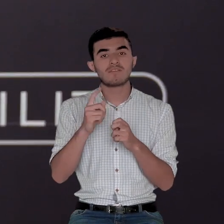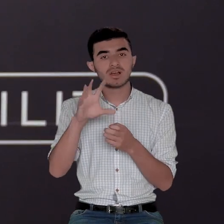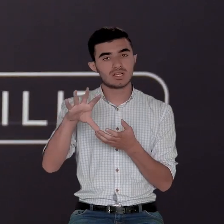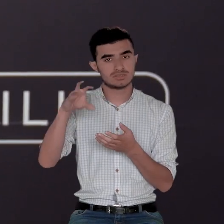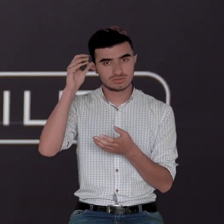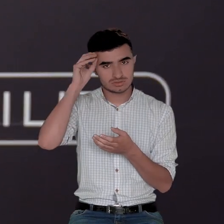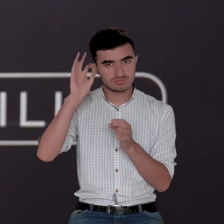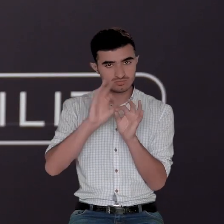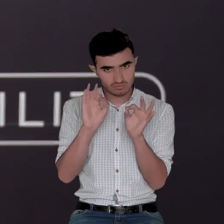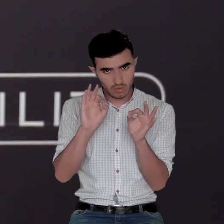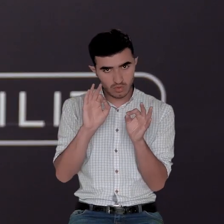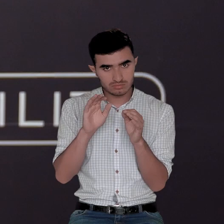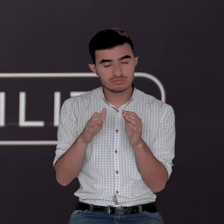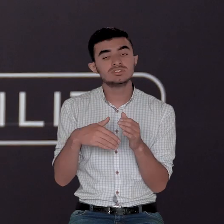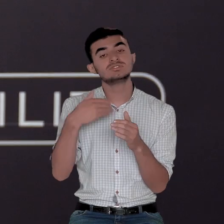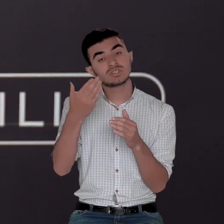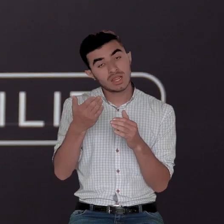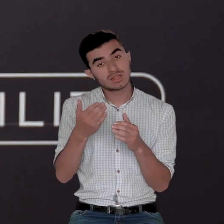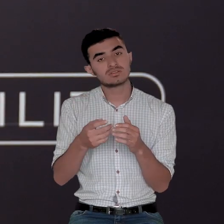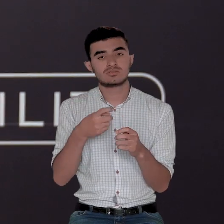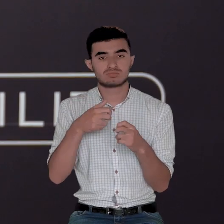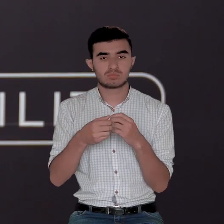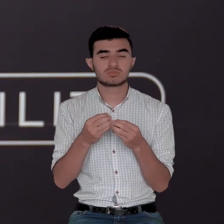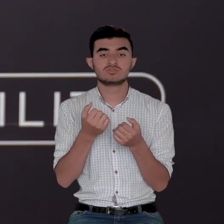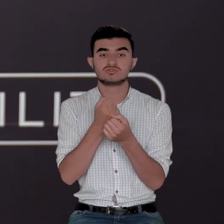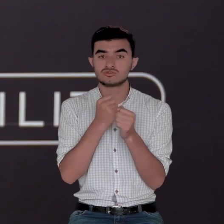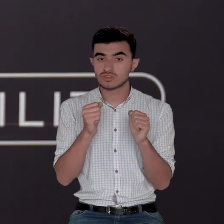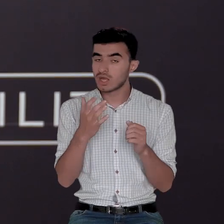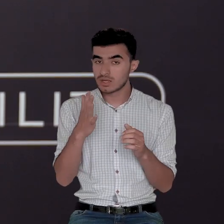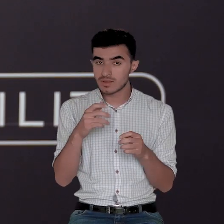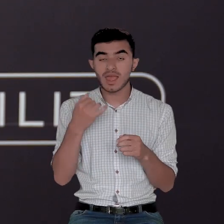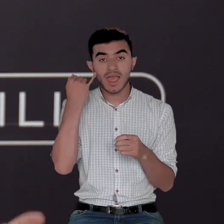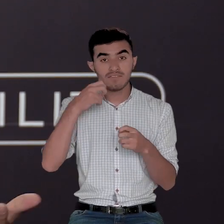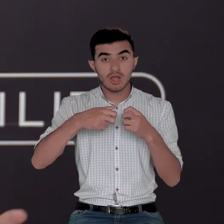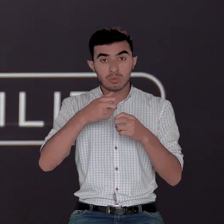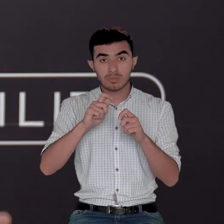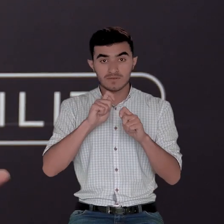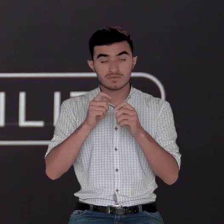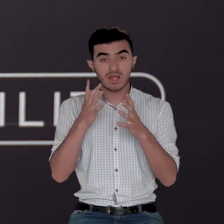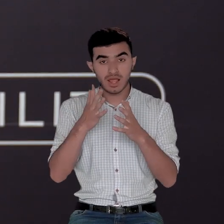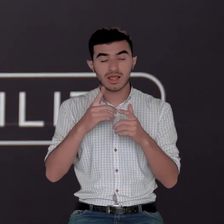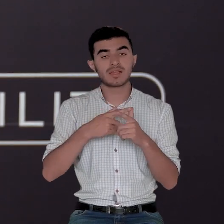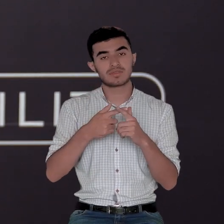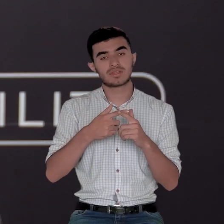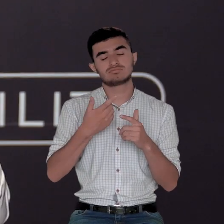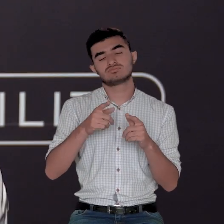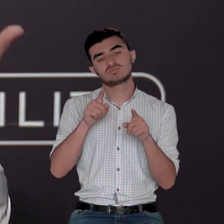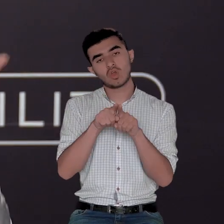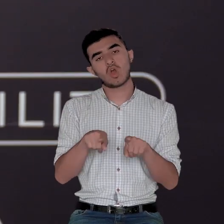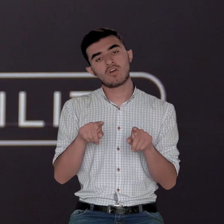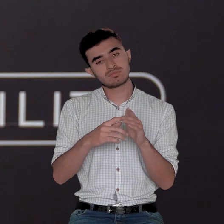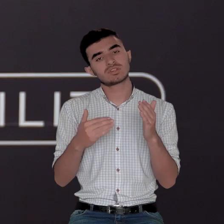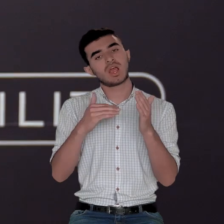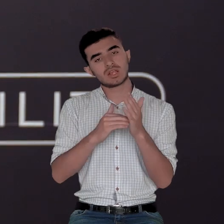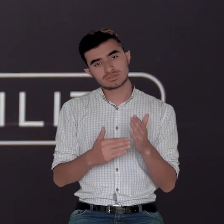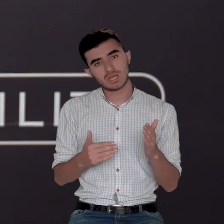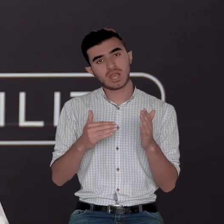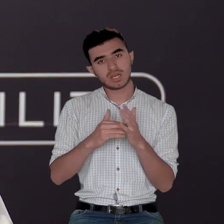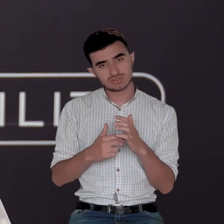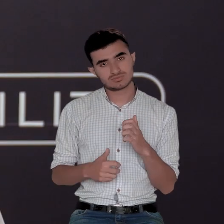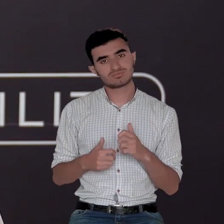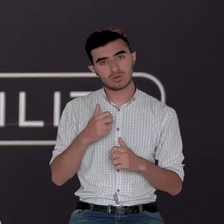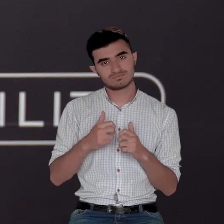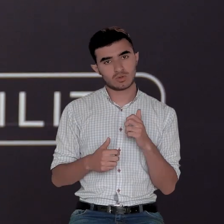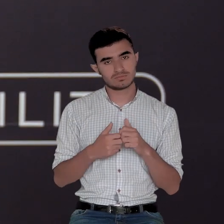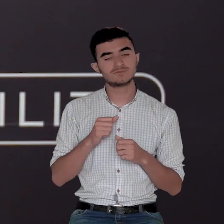is solved, तो then the problem will always keep coming back. For the sake of an argument, अगर किसी के सर में दर्द है because they